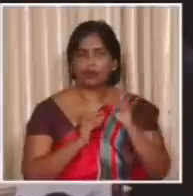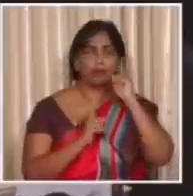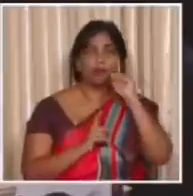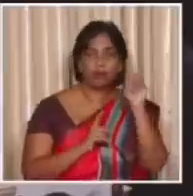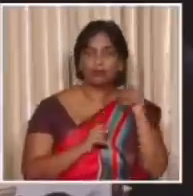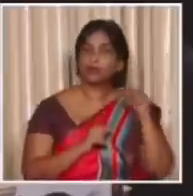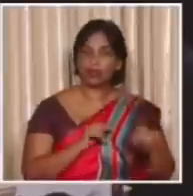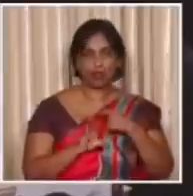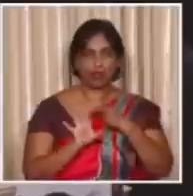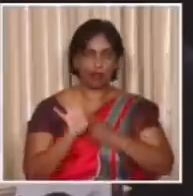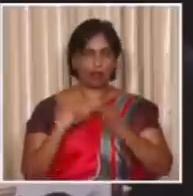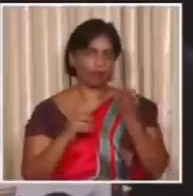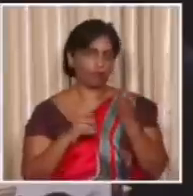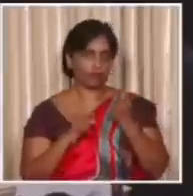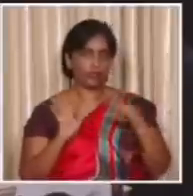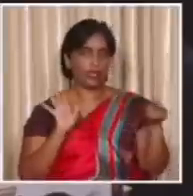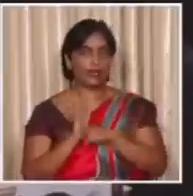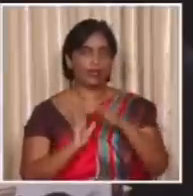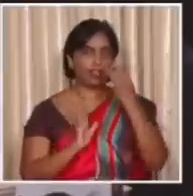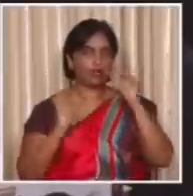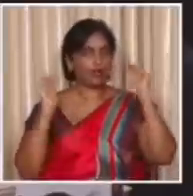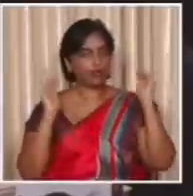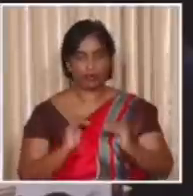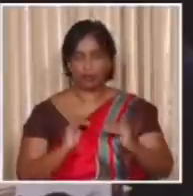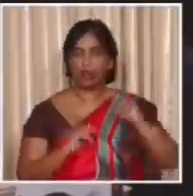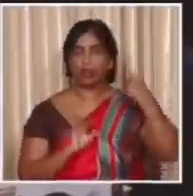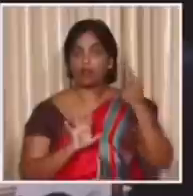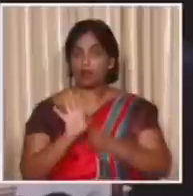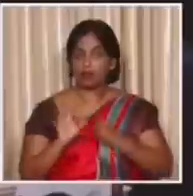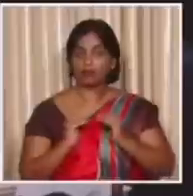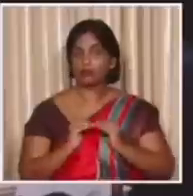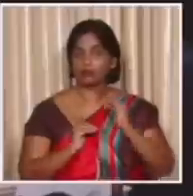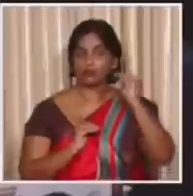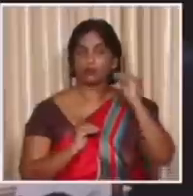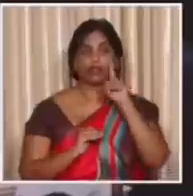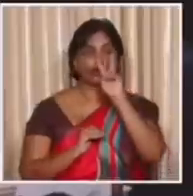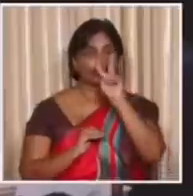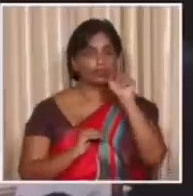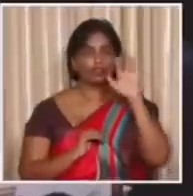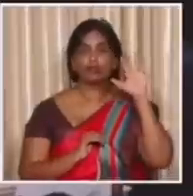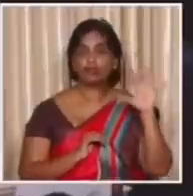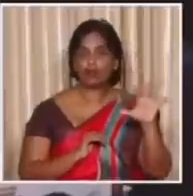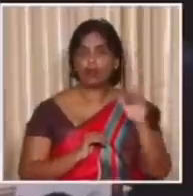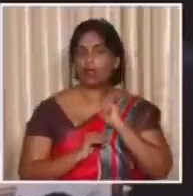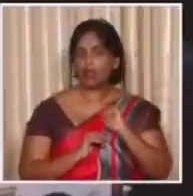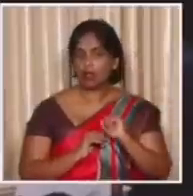උපකල්පනය කළාට මේ අවුරුද්දේ ආර්ථිකයේ ඍණ තුනකින් ඇකිලෙනවා කියලා ලබන අවුරුද්දේ වර්ධනය 1.5යි ඒ කියන්නේ